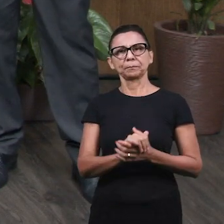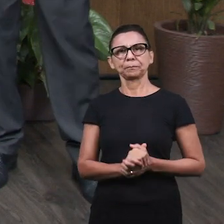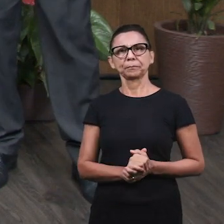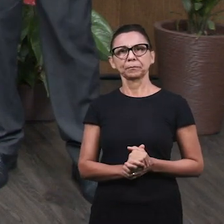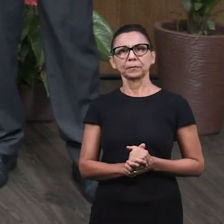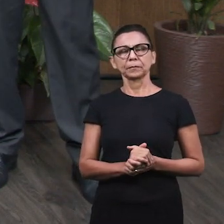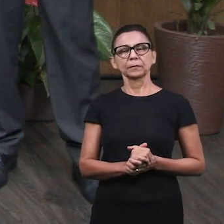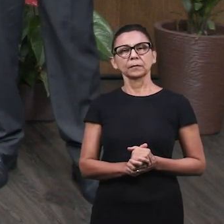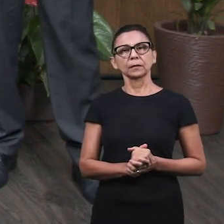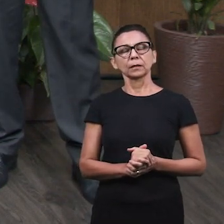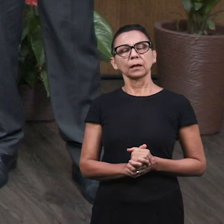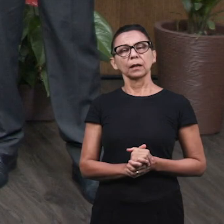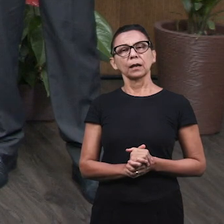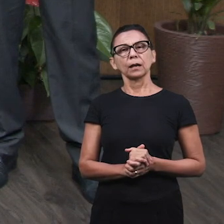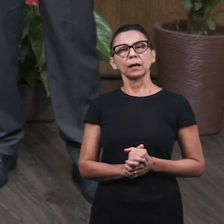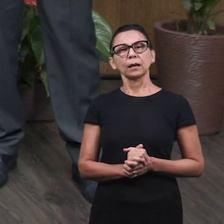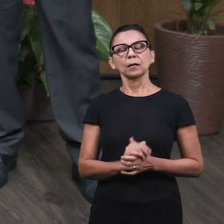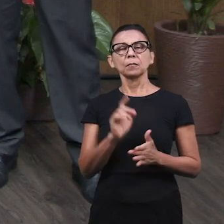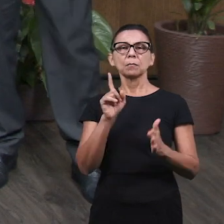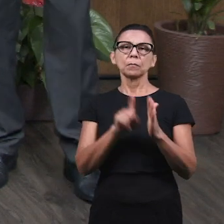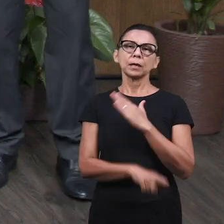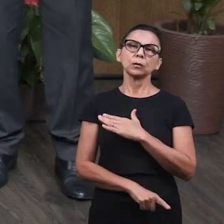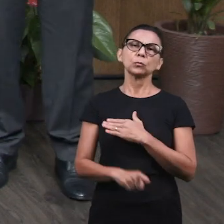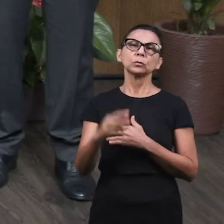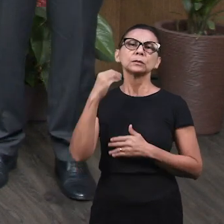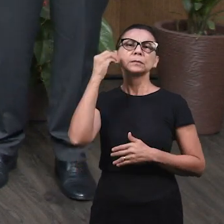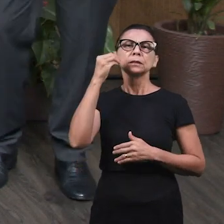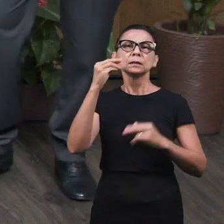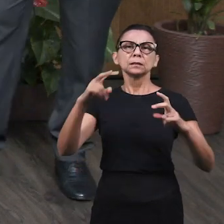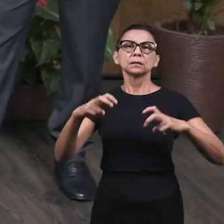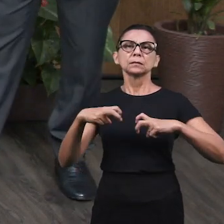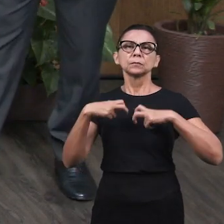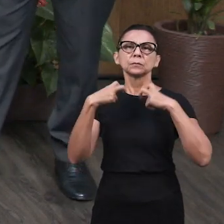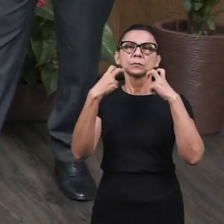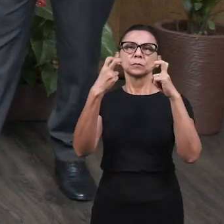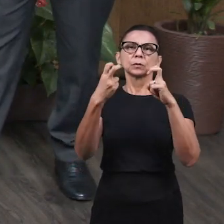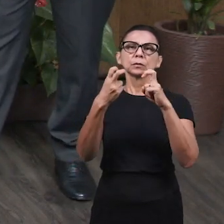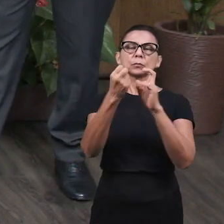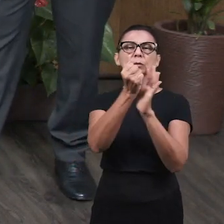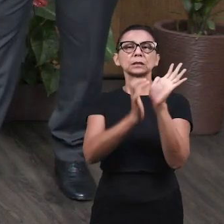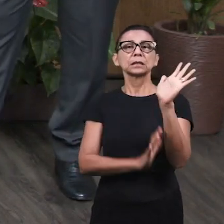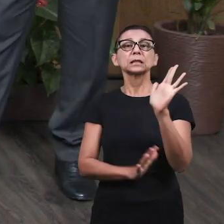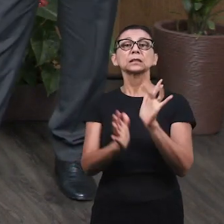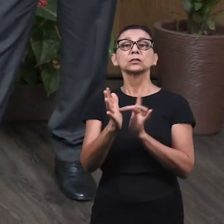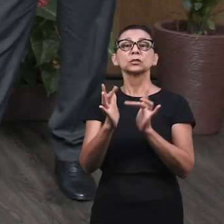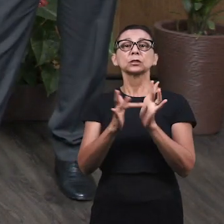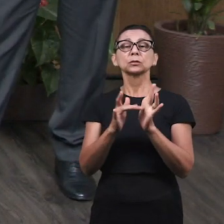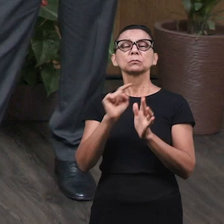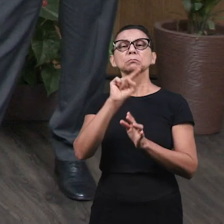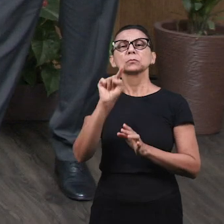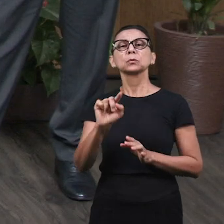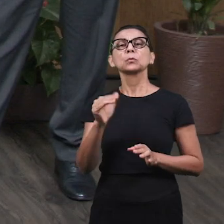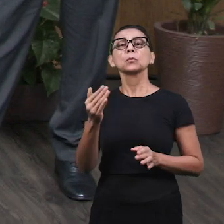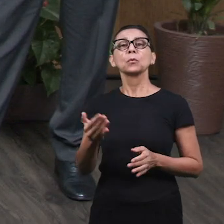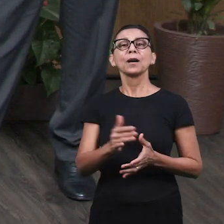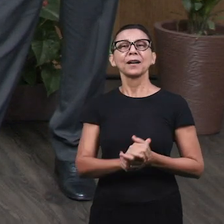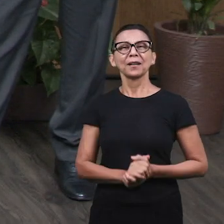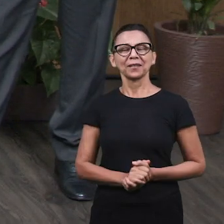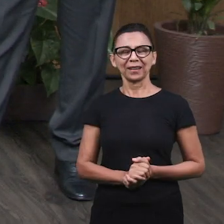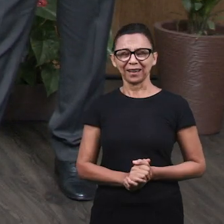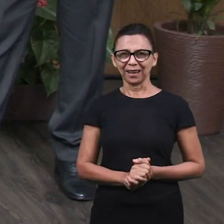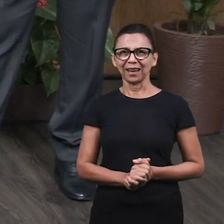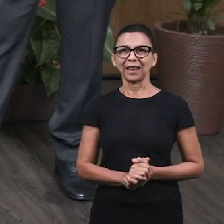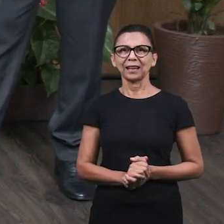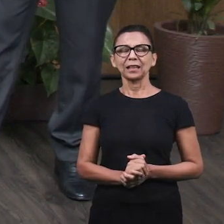question: quelle est votre expérience avec la prière par le sang de Jésus? Une réponse est venue de